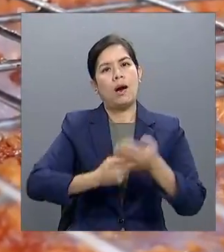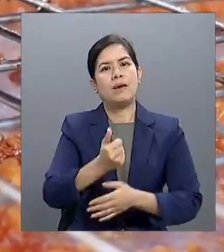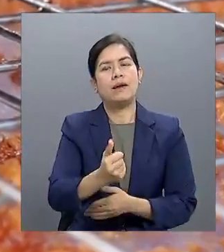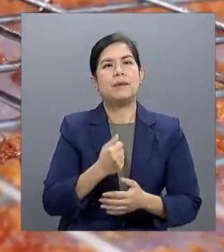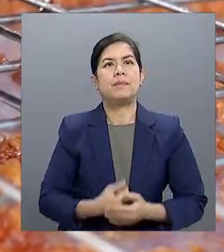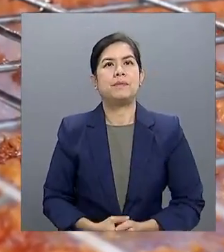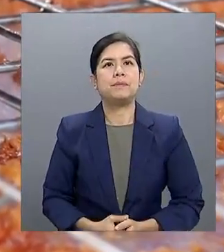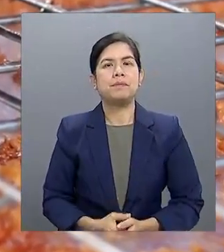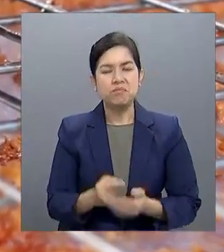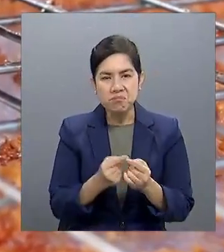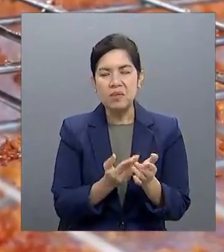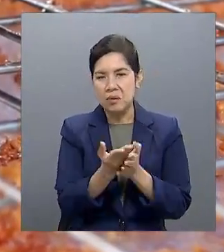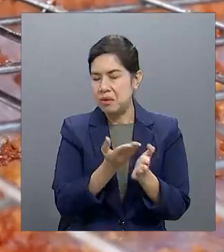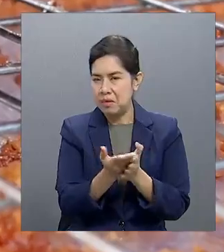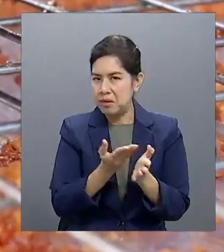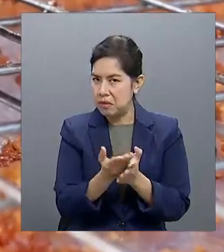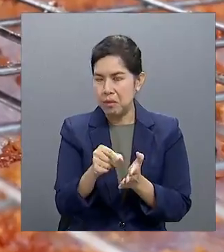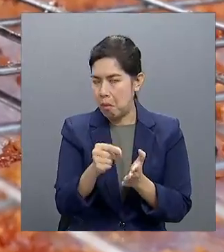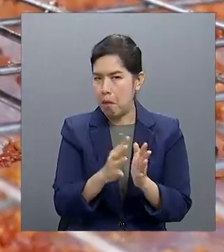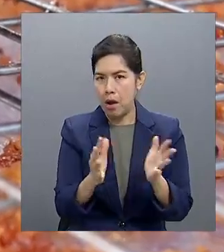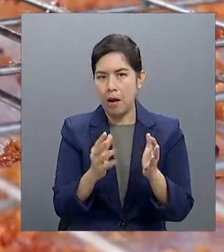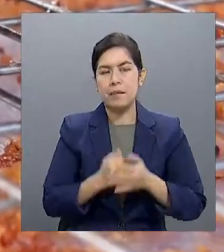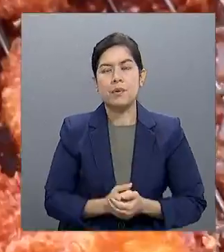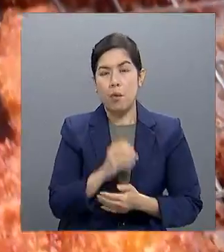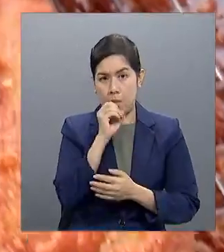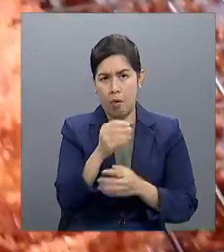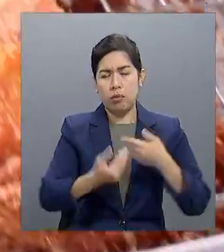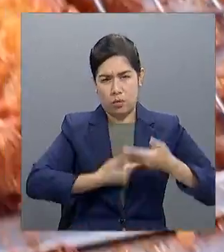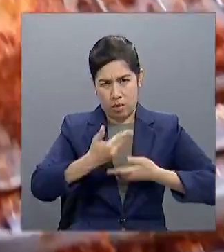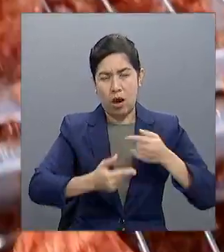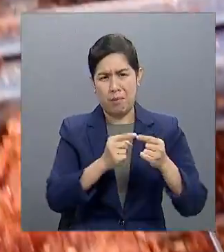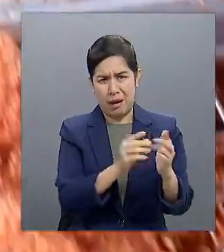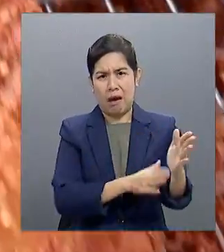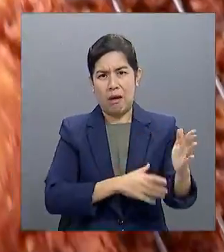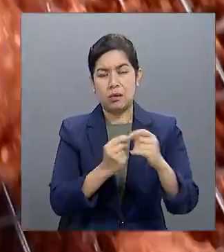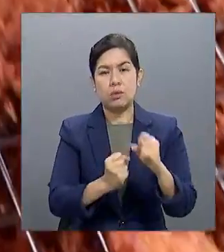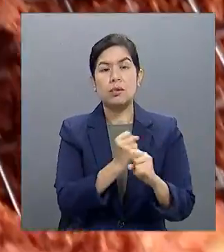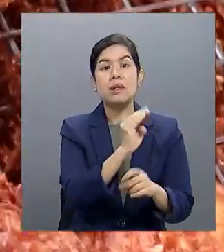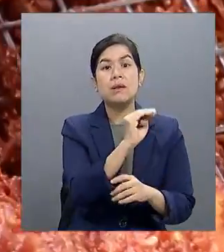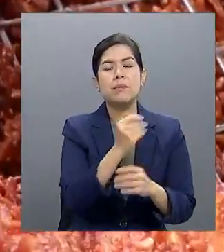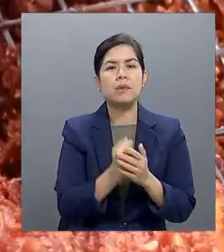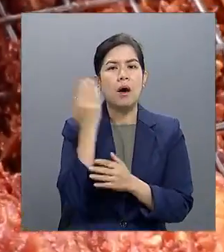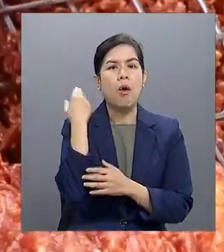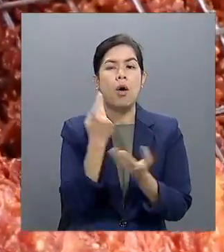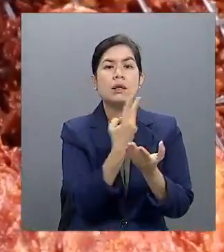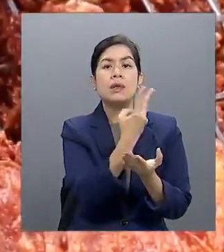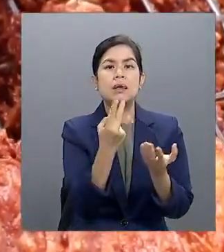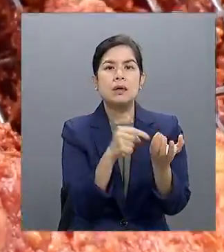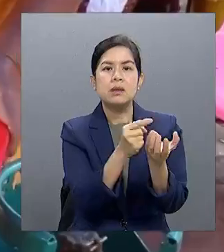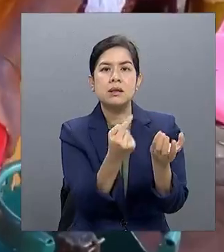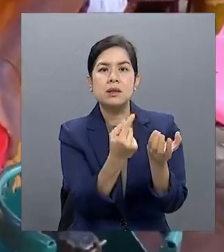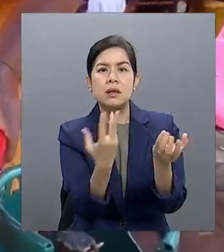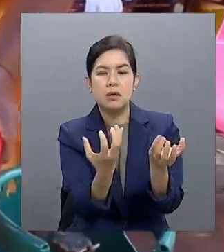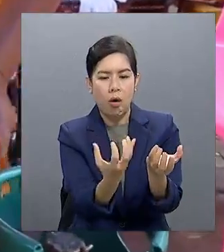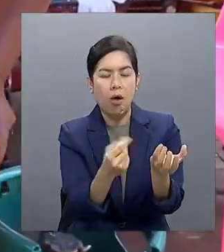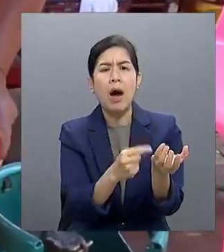ซื้อ ลูกค้ามาซื้อ คุณสมพรบอกว่าขายมา40ปีขายตั้งแต่2ชิ้น5บาทปัจจุบันคือมันก็ขึ้นไปตามยุคสมัยนะครับก็ต้องป